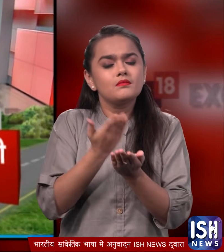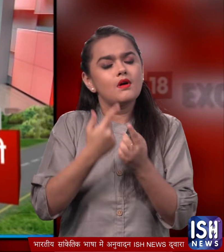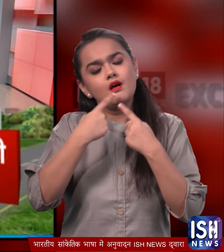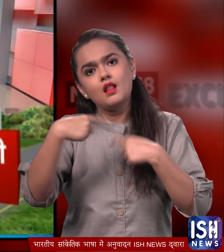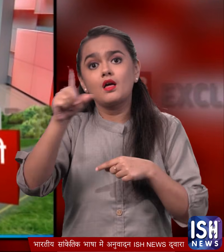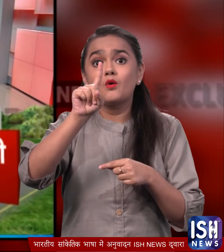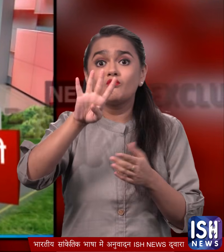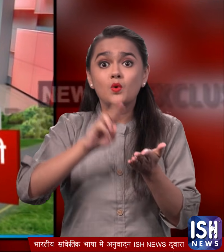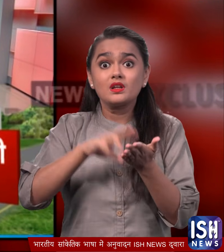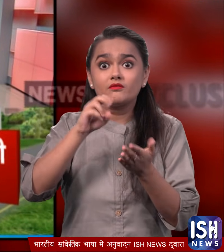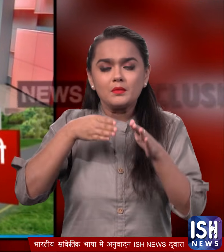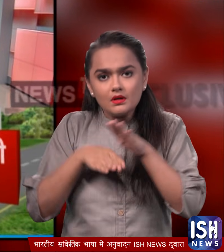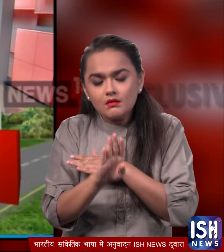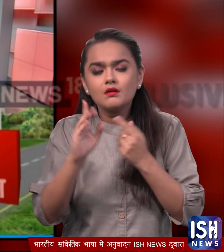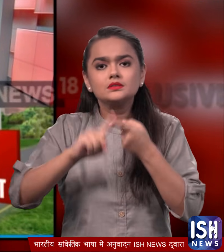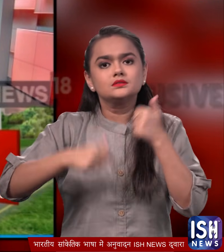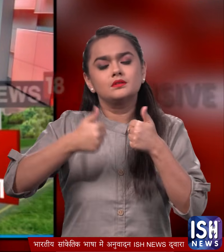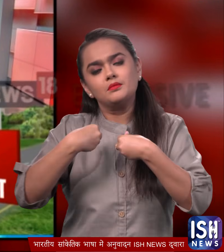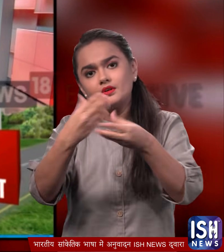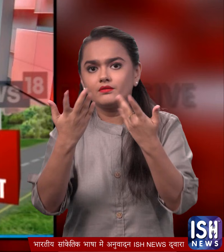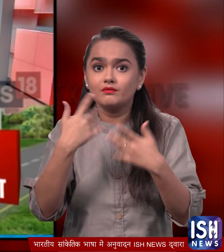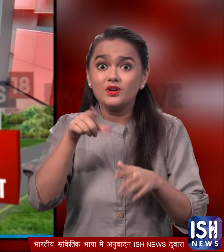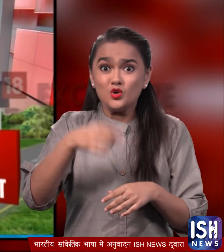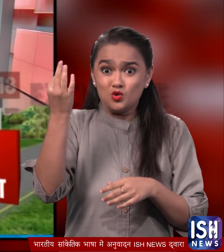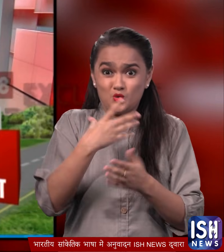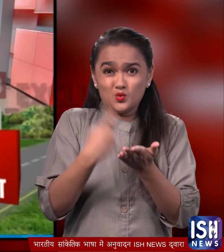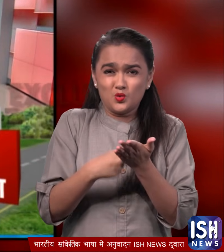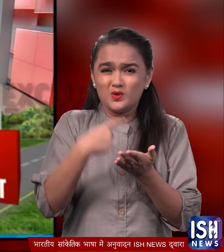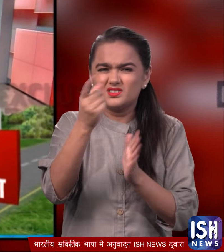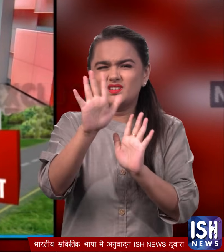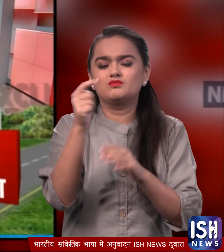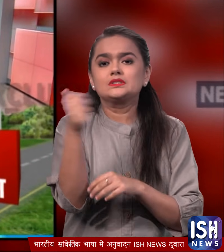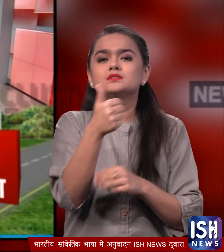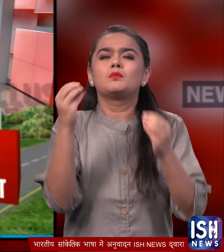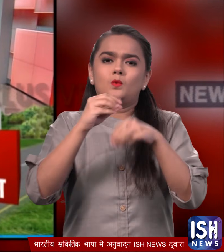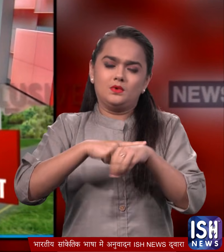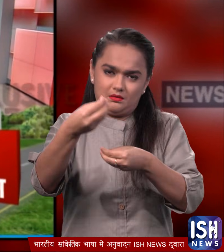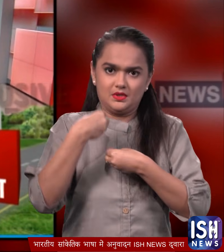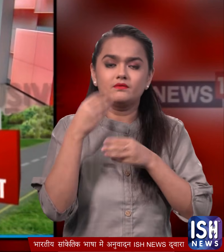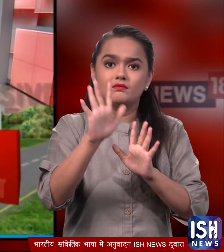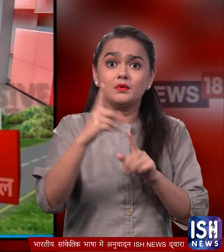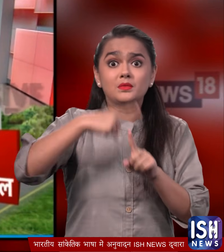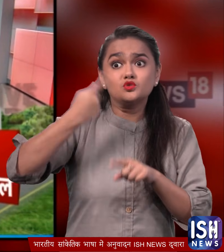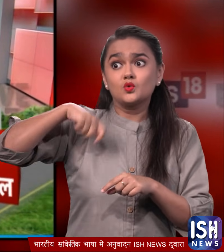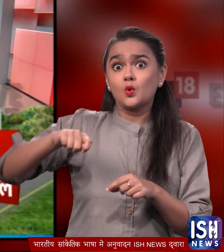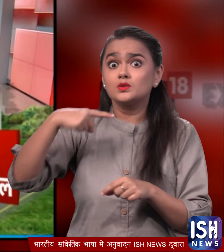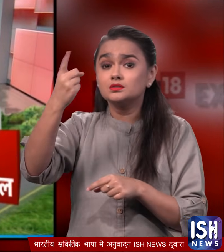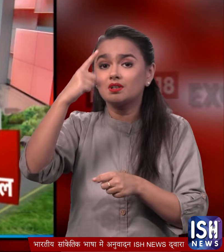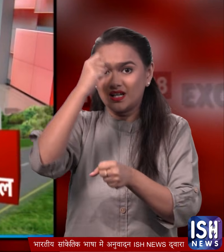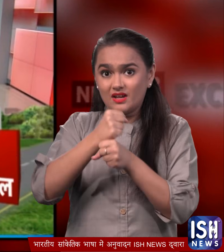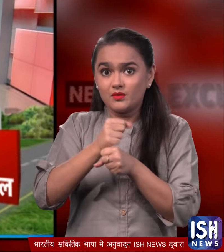14 नवंबर को होनी, लेकिन केंद्र सरकार ने नई नीति लागू करने के लिए 6 महीने का और समय मांगा और कोर्ट को बताया कि सरकार